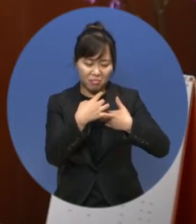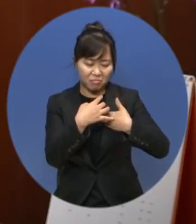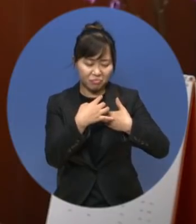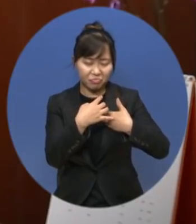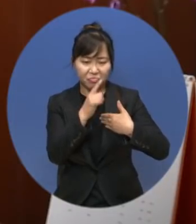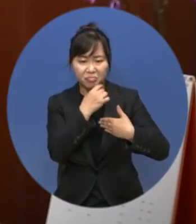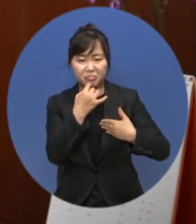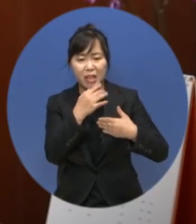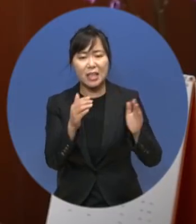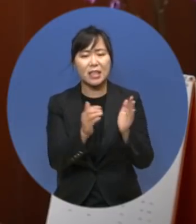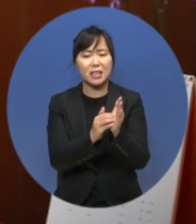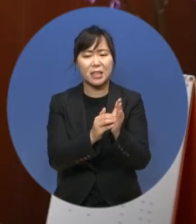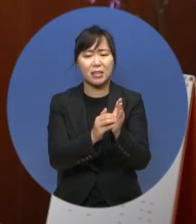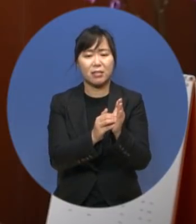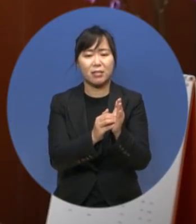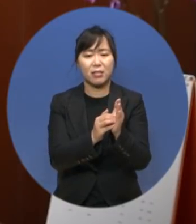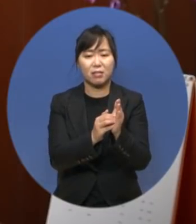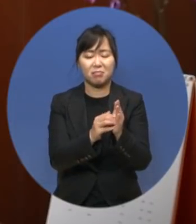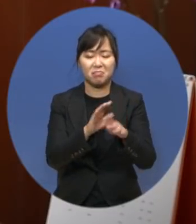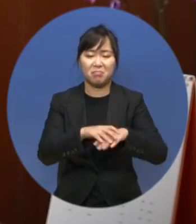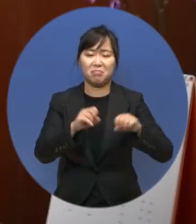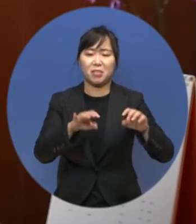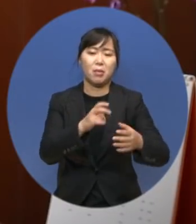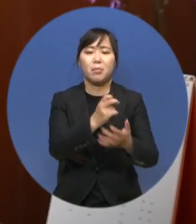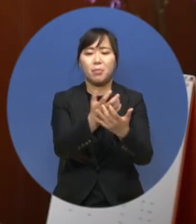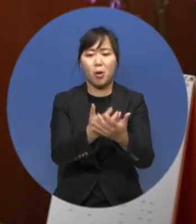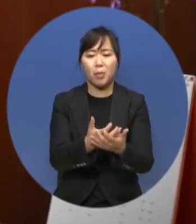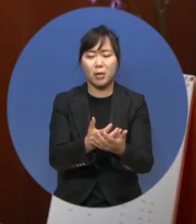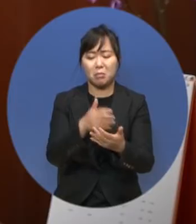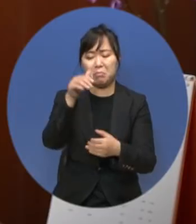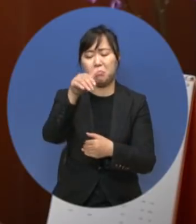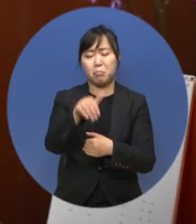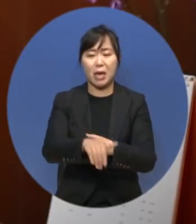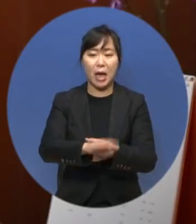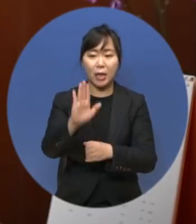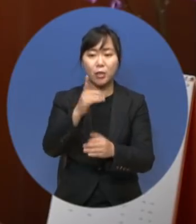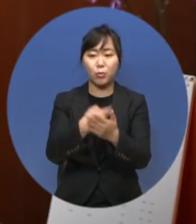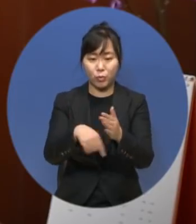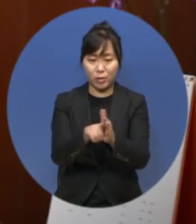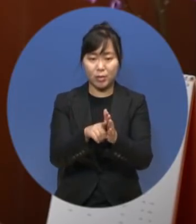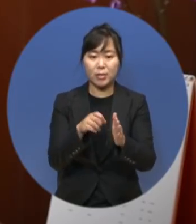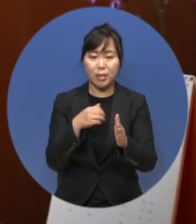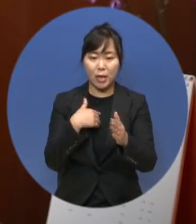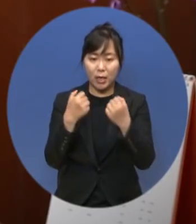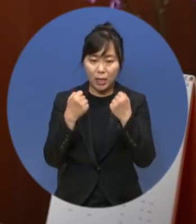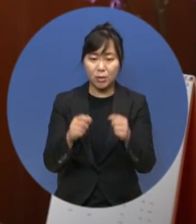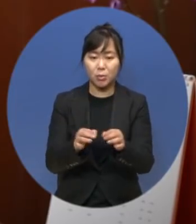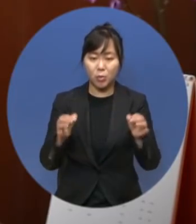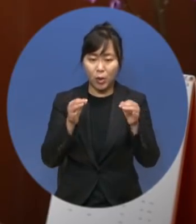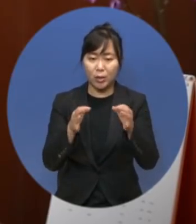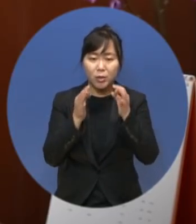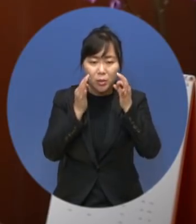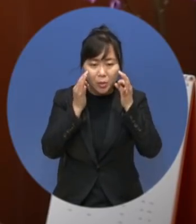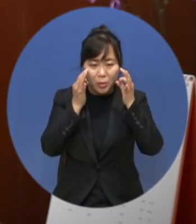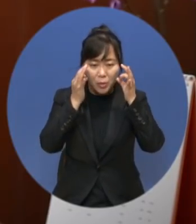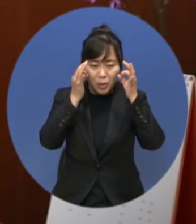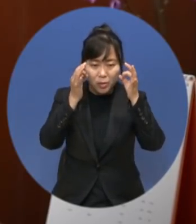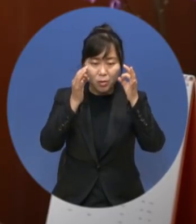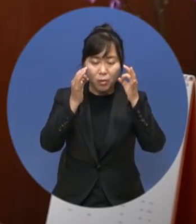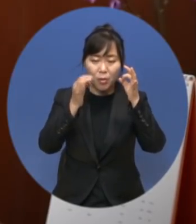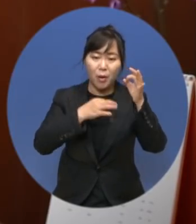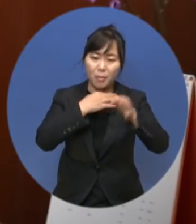형식적이고 고호에 그치는 유명무실한 법안으로 전락하지 않도록 제가 있는 자리에서 최선을